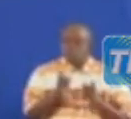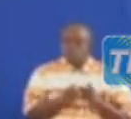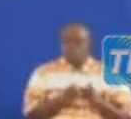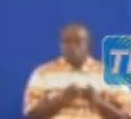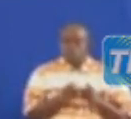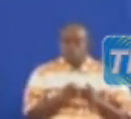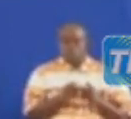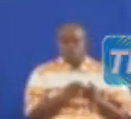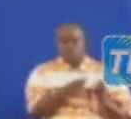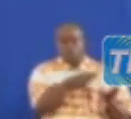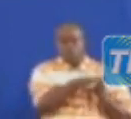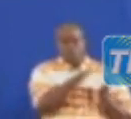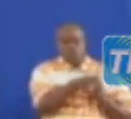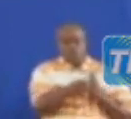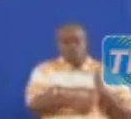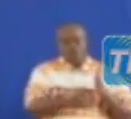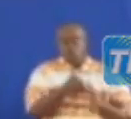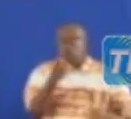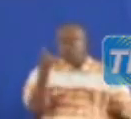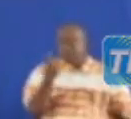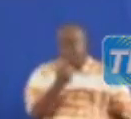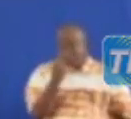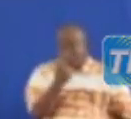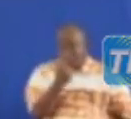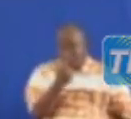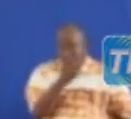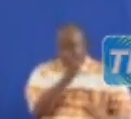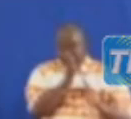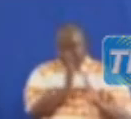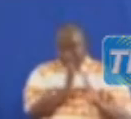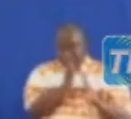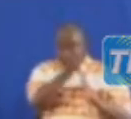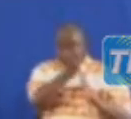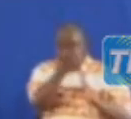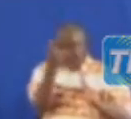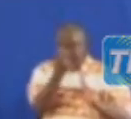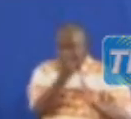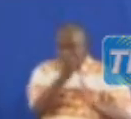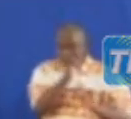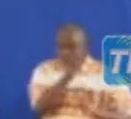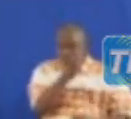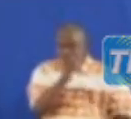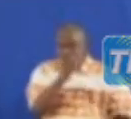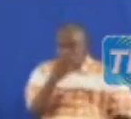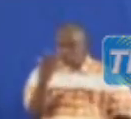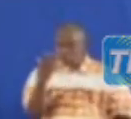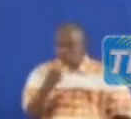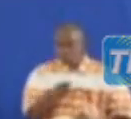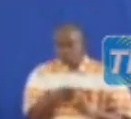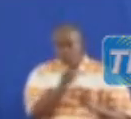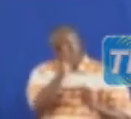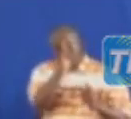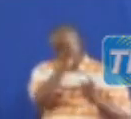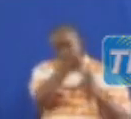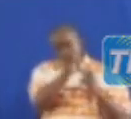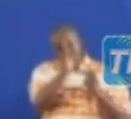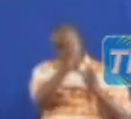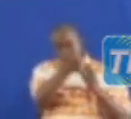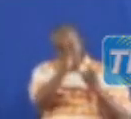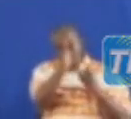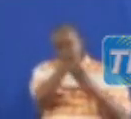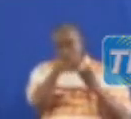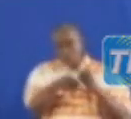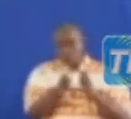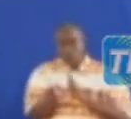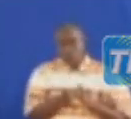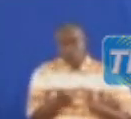ya viongozi wa kitaifa, dira ya taifa ya maendeleo ya mwaka 2025, malengo yaliyomo katika mpango wa